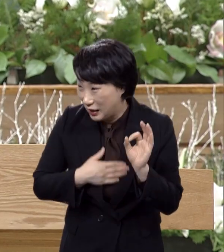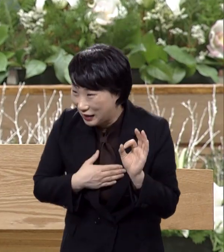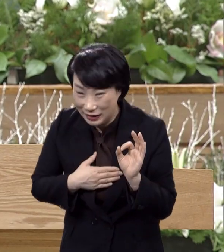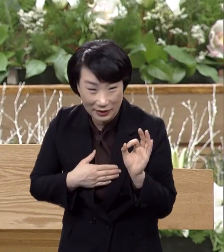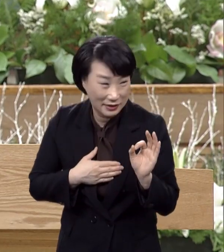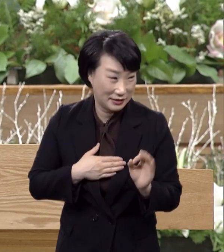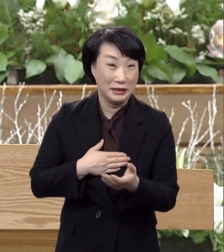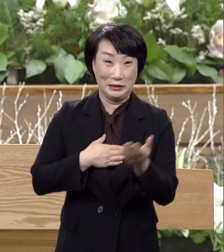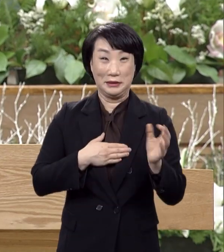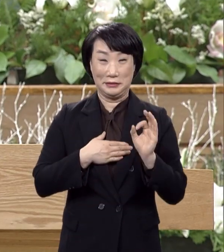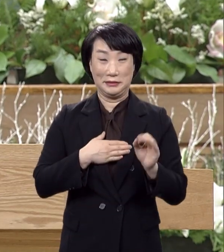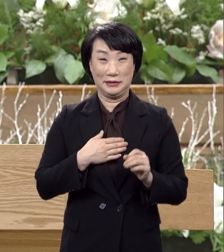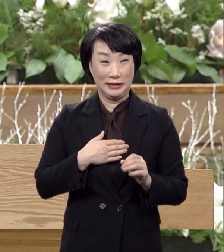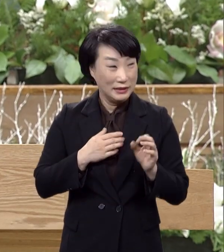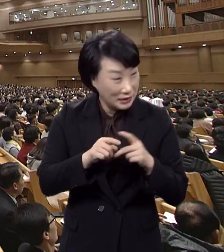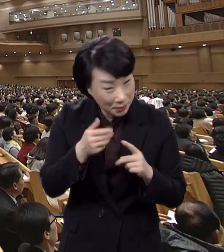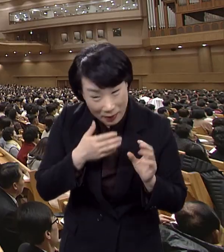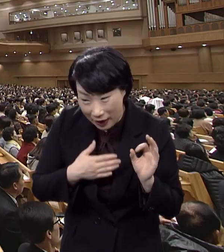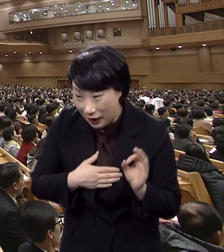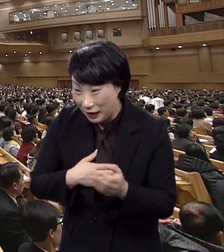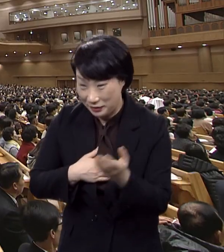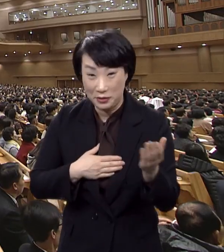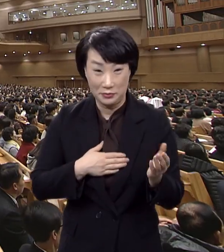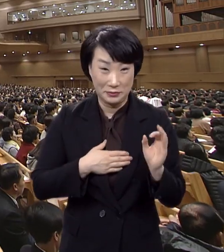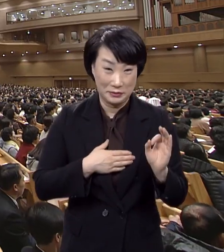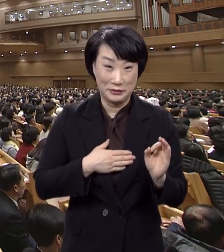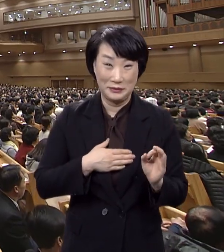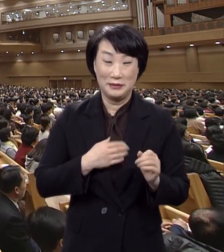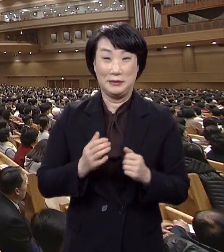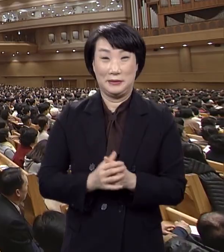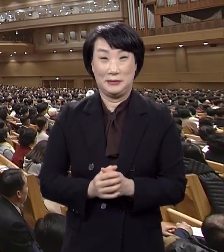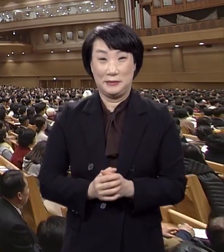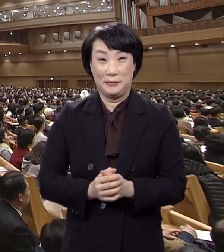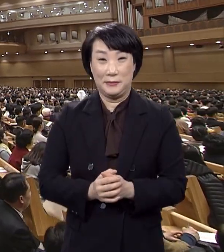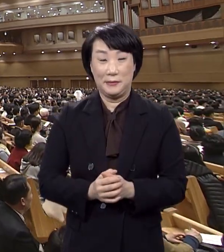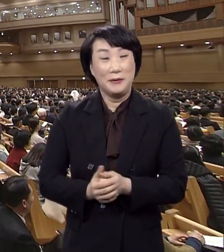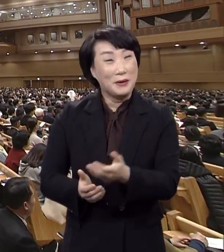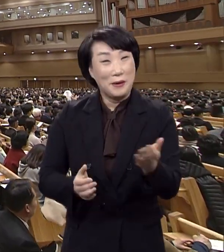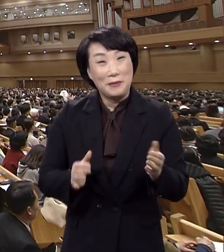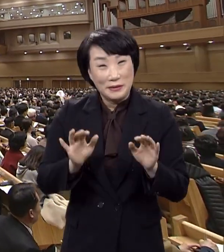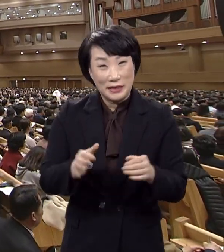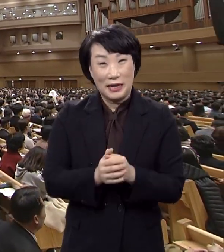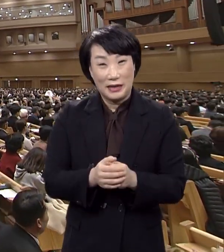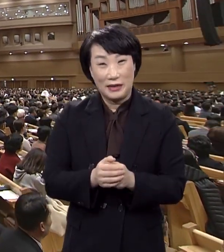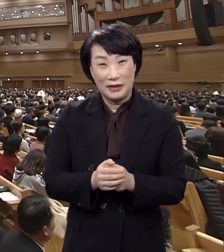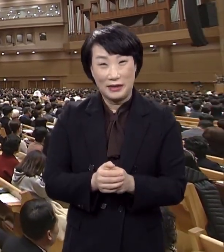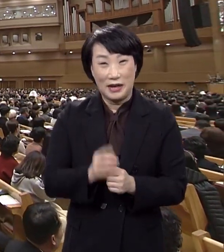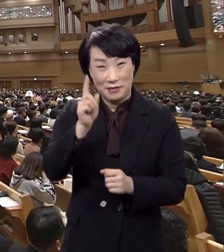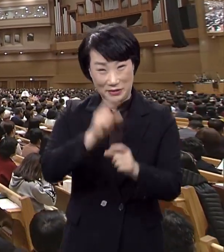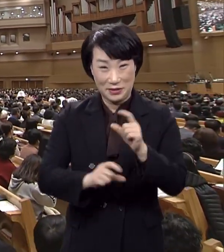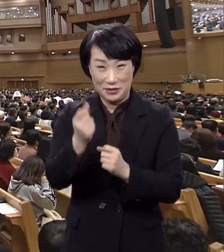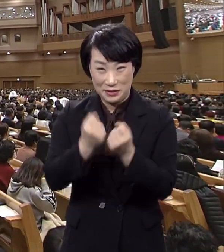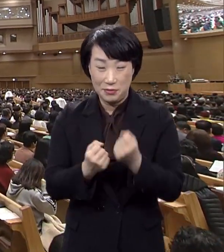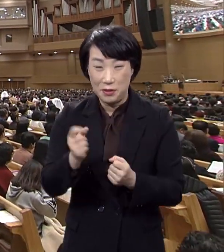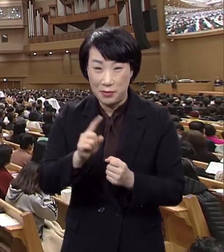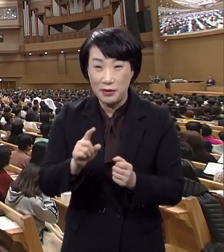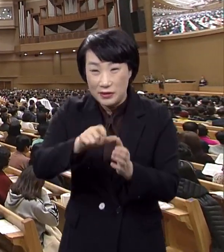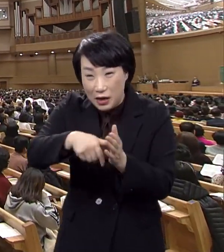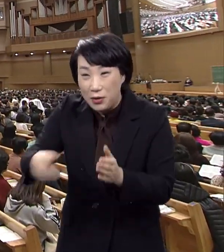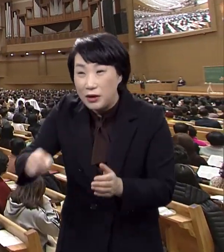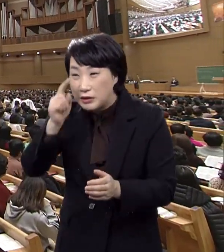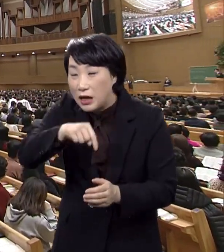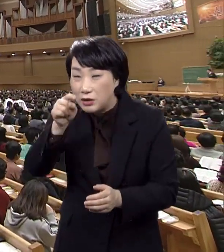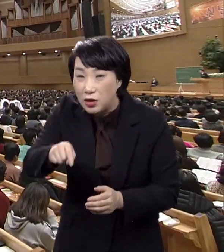알아들어요? 이해가 됩니까? 예. 다시 말하면 예, 세월의